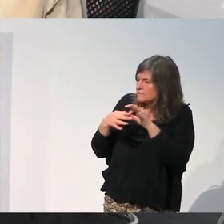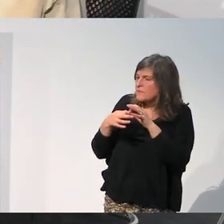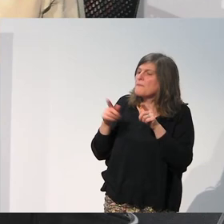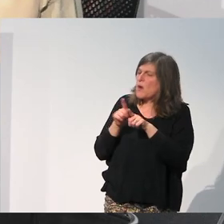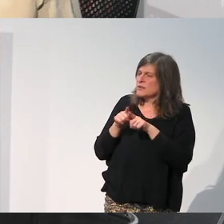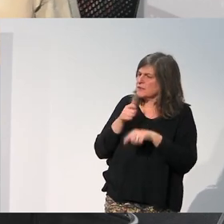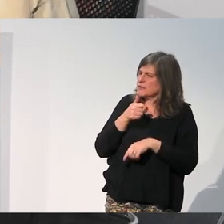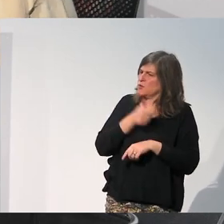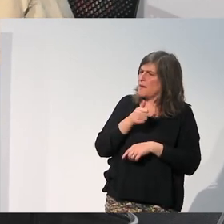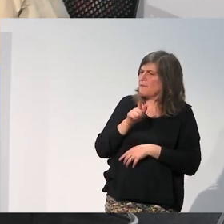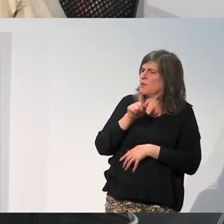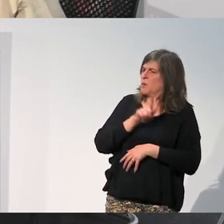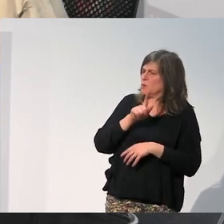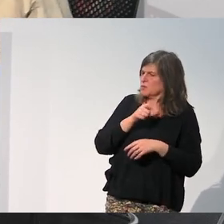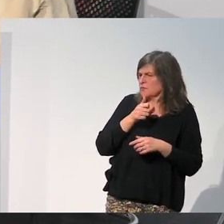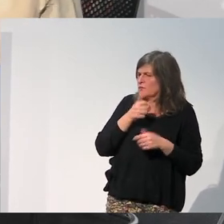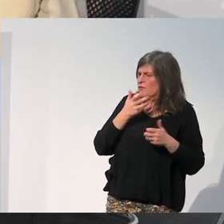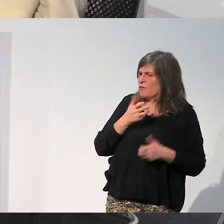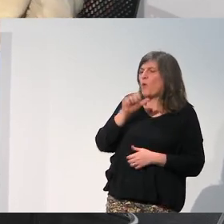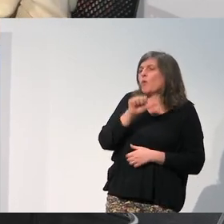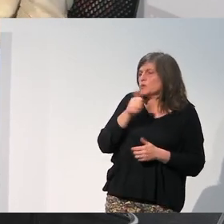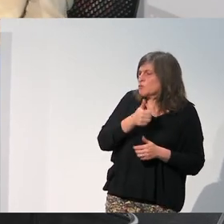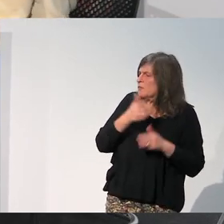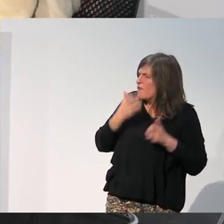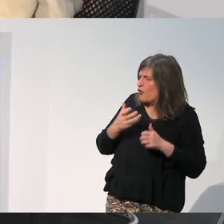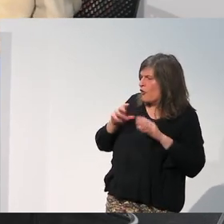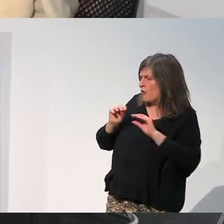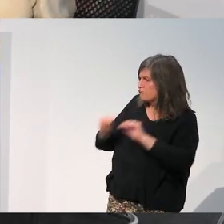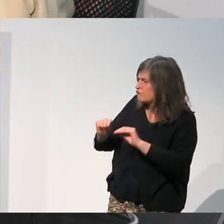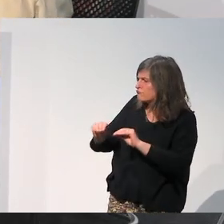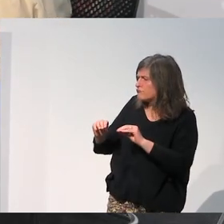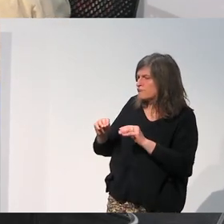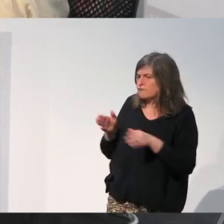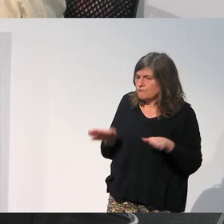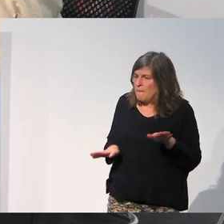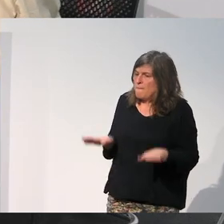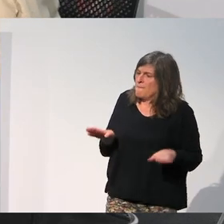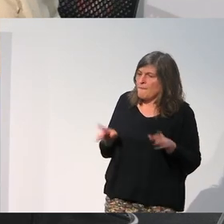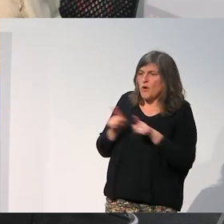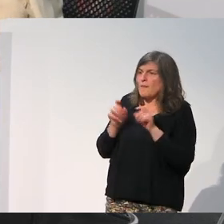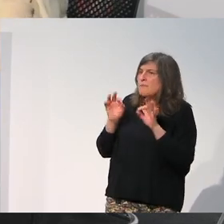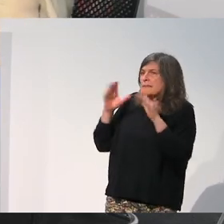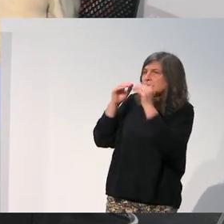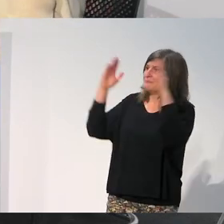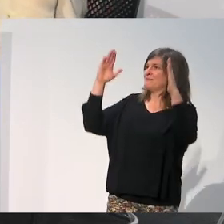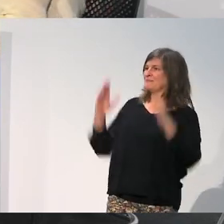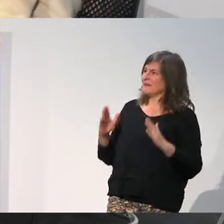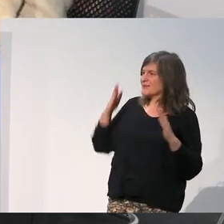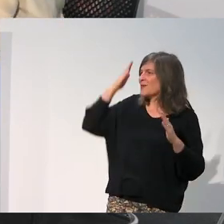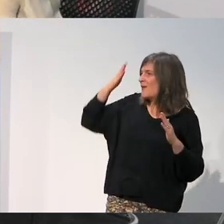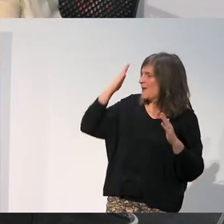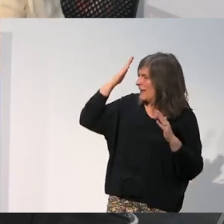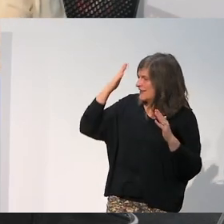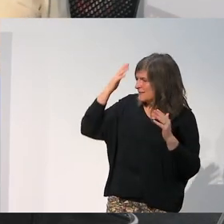domestication, mais pas voulue, parce que finalement, Auguste rend son pingouin domestique sans vraiment le vouloir. Il se fait un peu